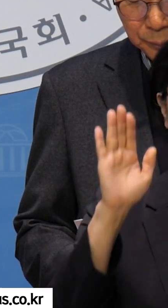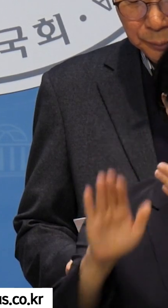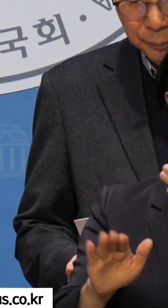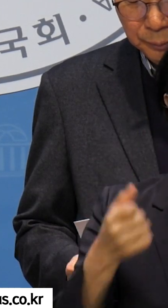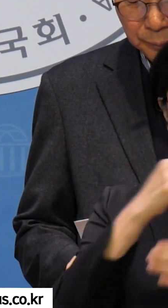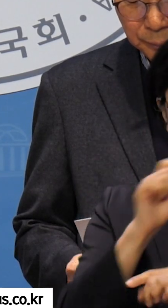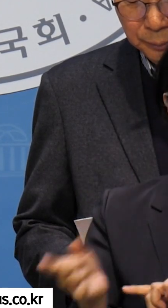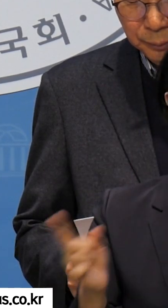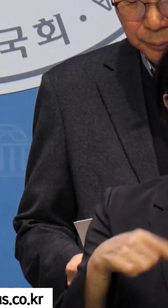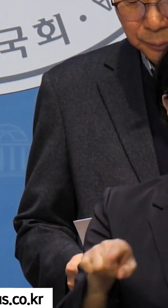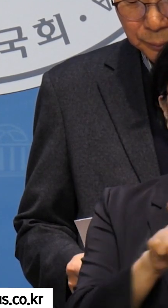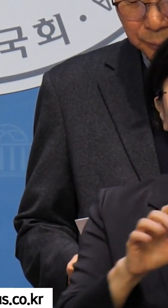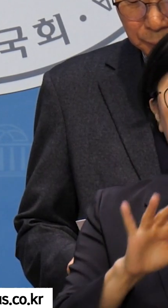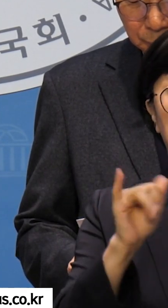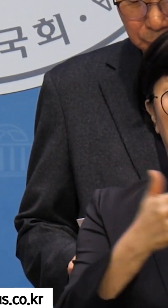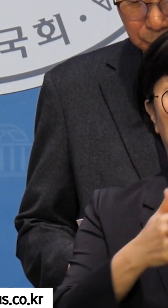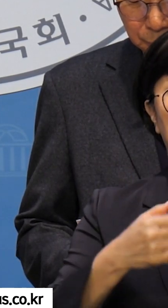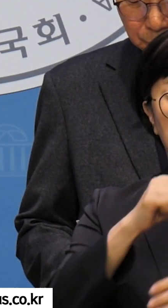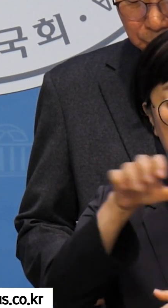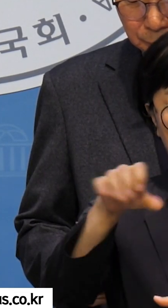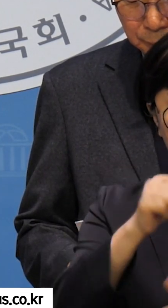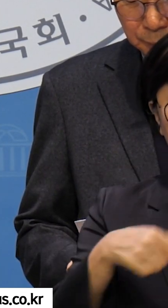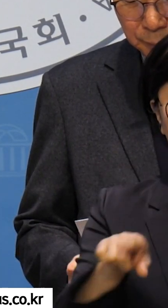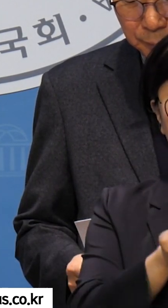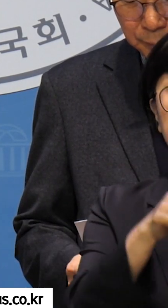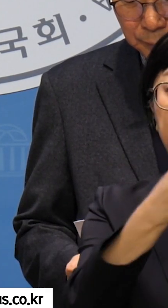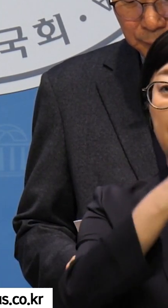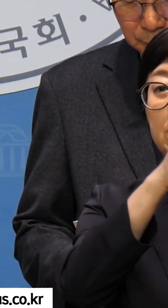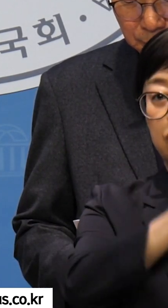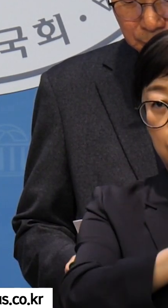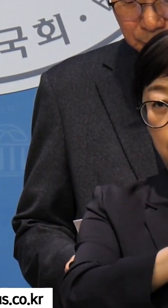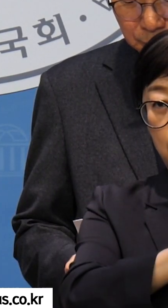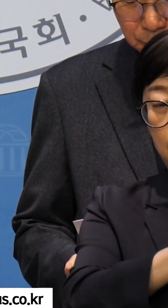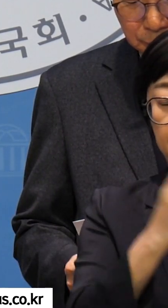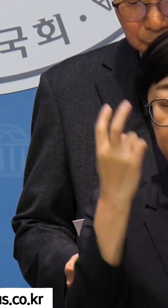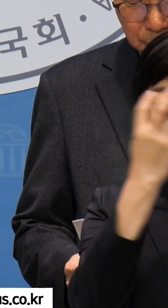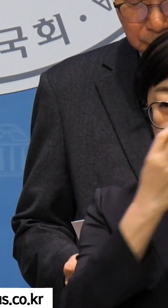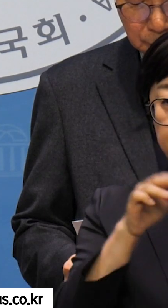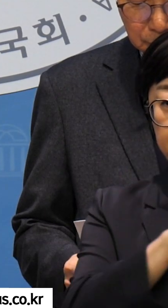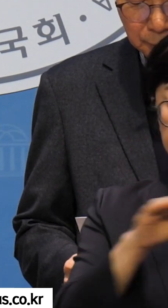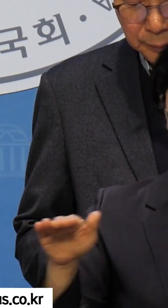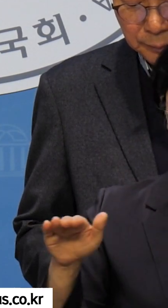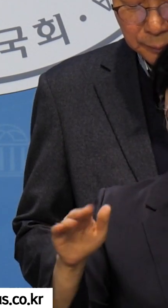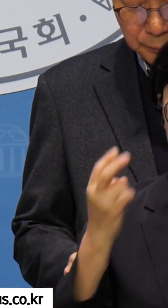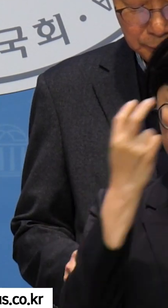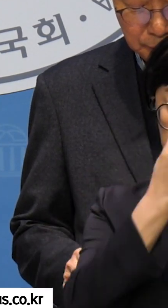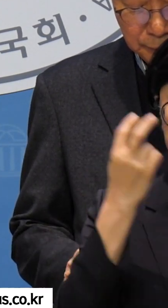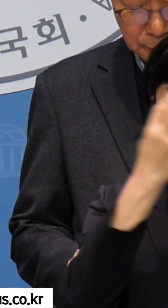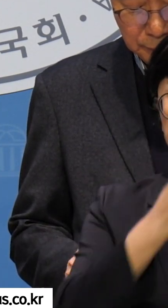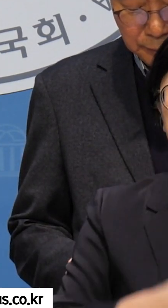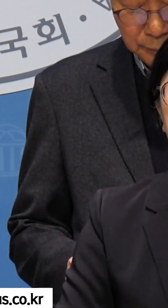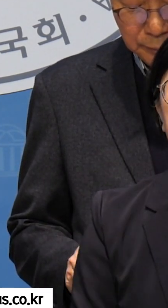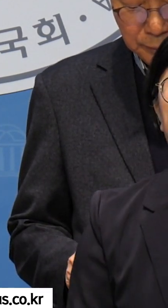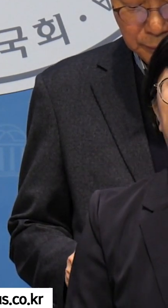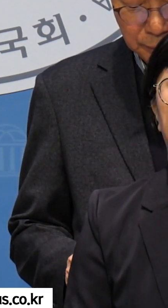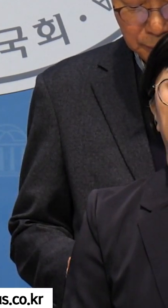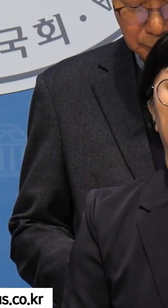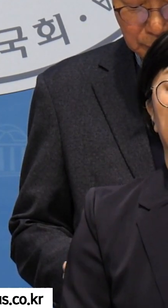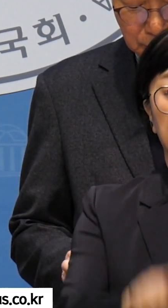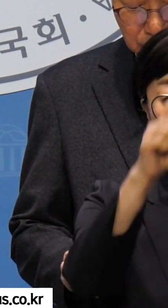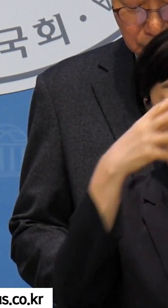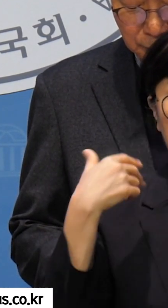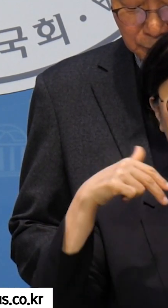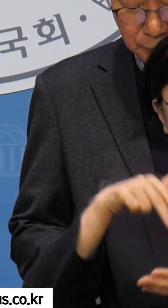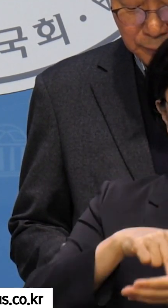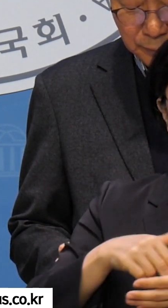회복과 민생예산 확보를 최우선 심사 기준으로 심의를 해왔습니다. 이에 정부